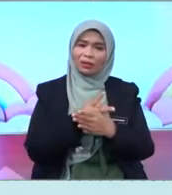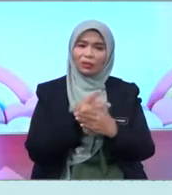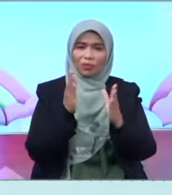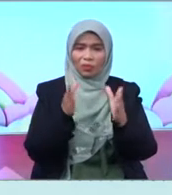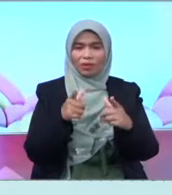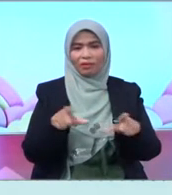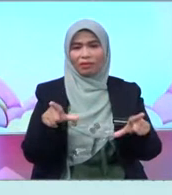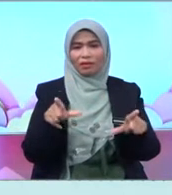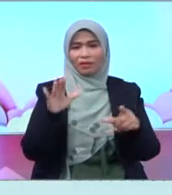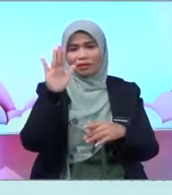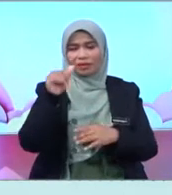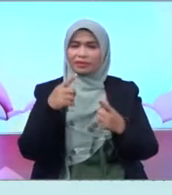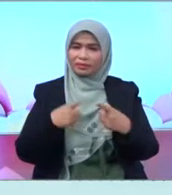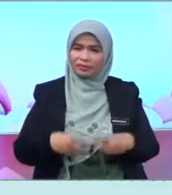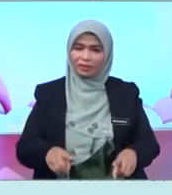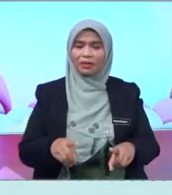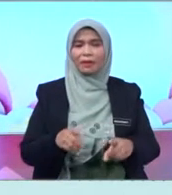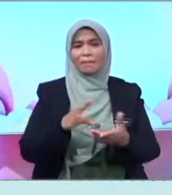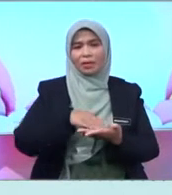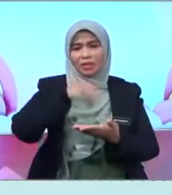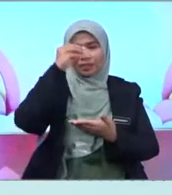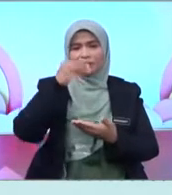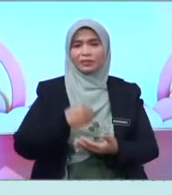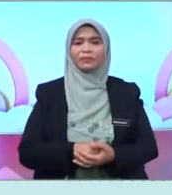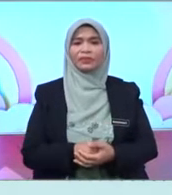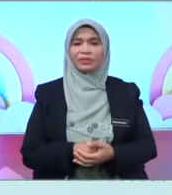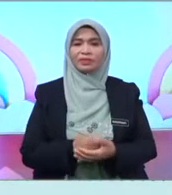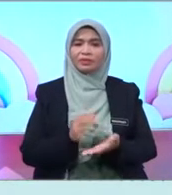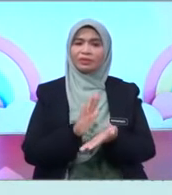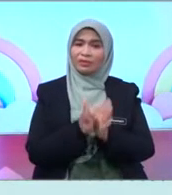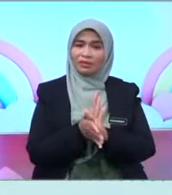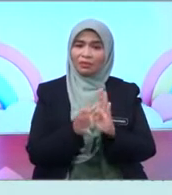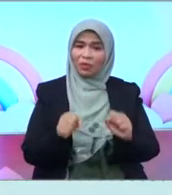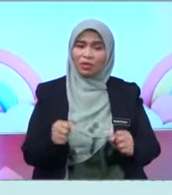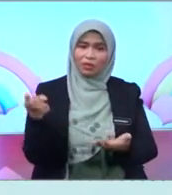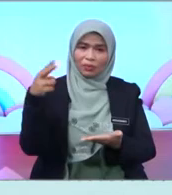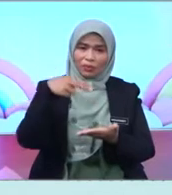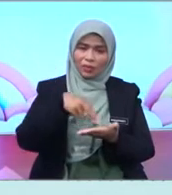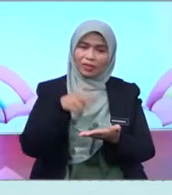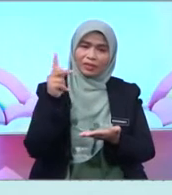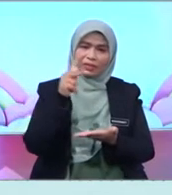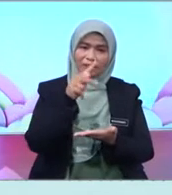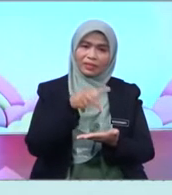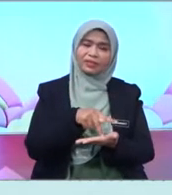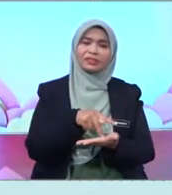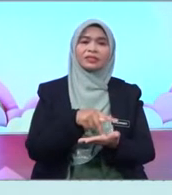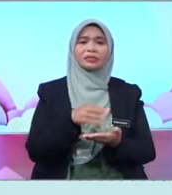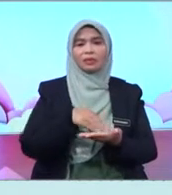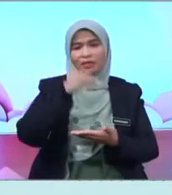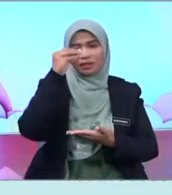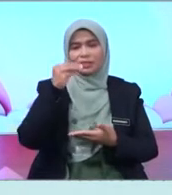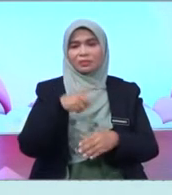mencontohi kwiha dan rangkaian lain mengulang kaji Plaza Ray semasa guru tiade Oke kalau lihat